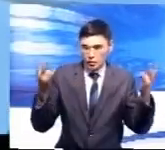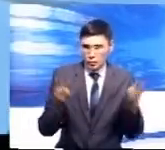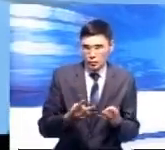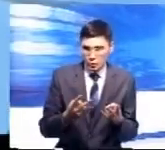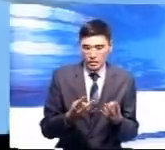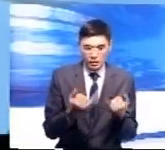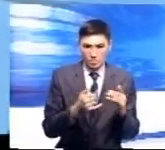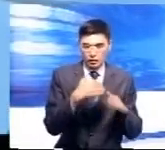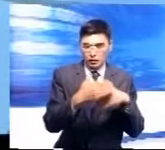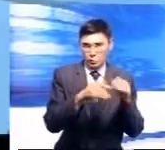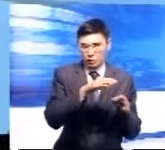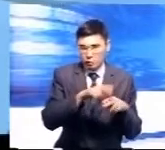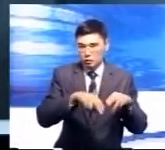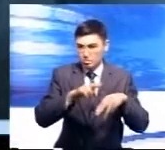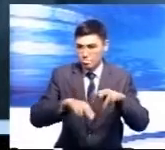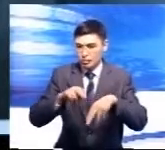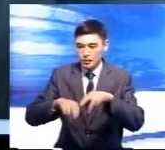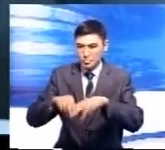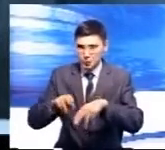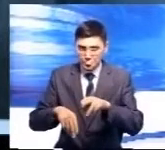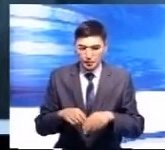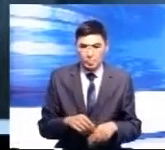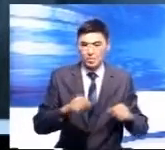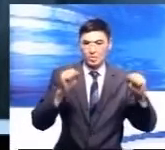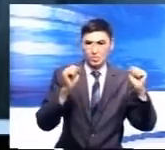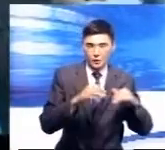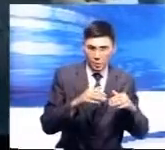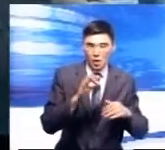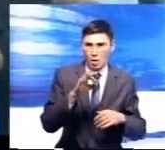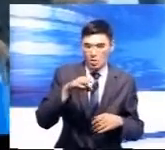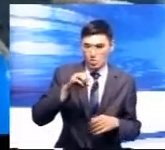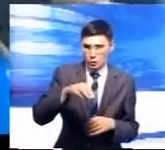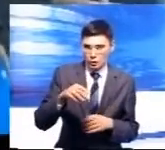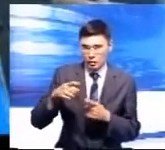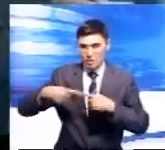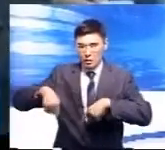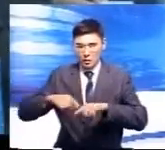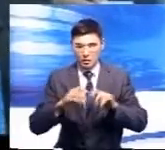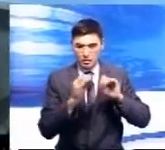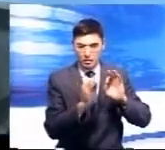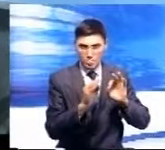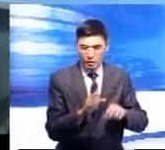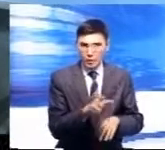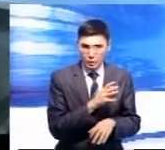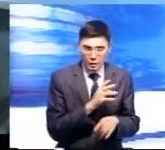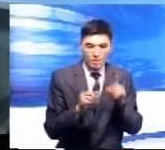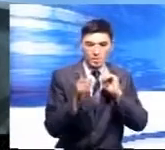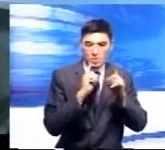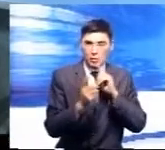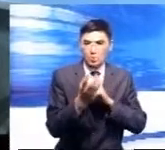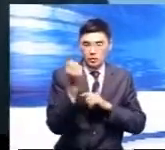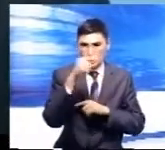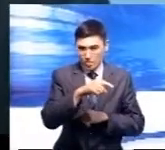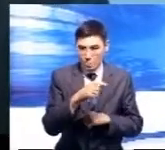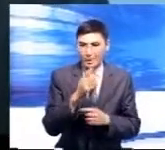на стадии реализации. На заседании были заслушаны отчеты подрядных организаций о проделанной работе. Также на собрании были подняты